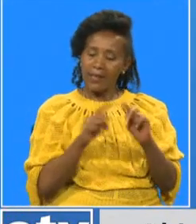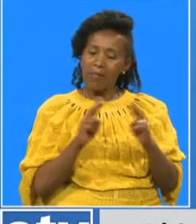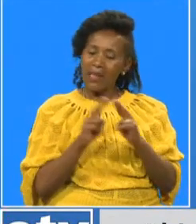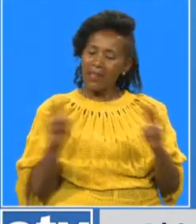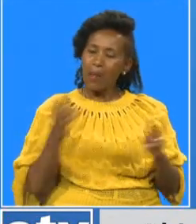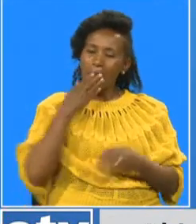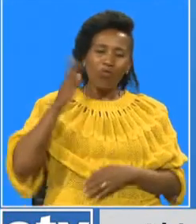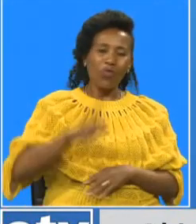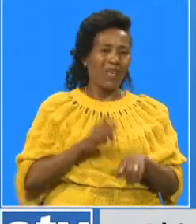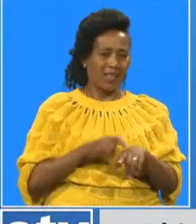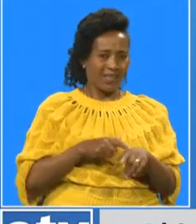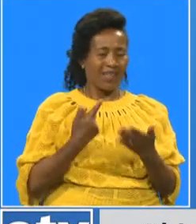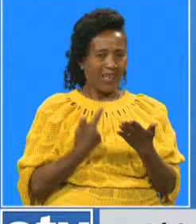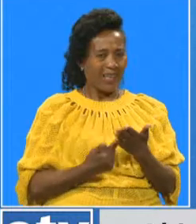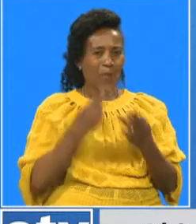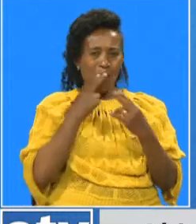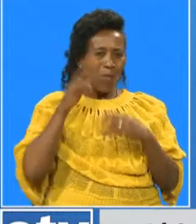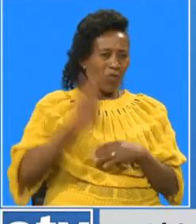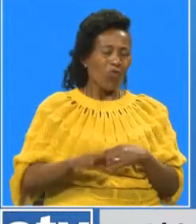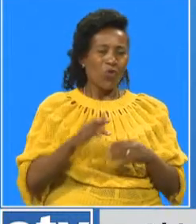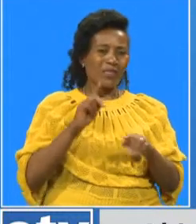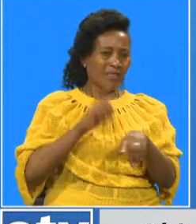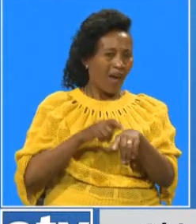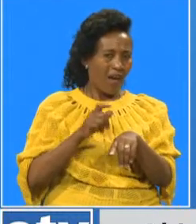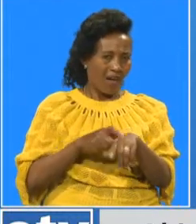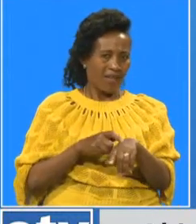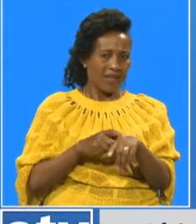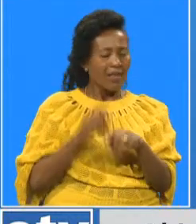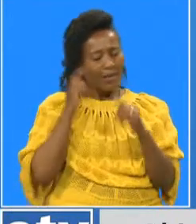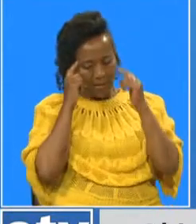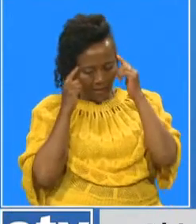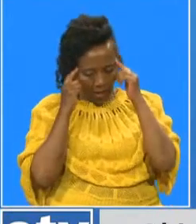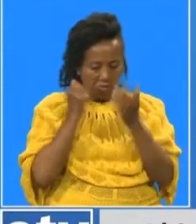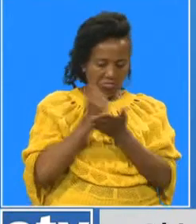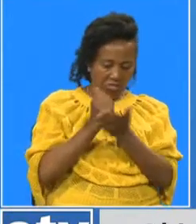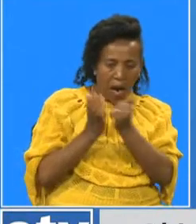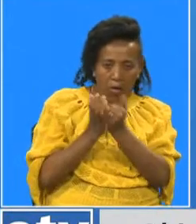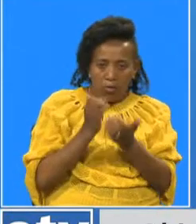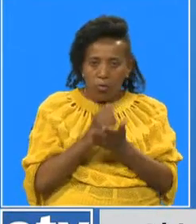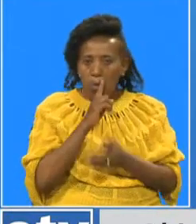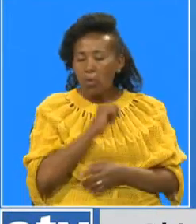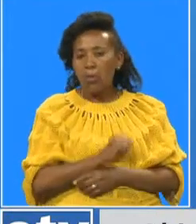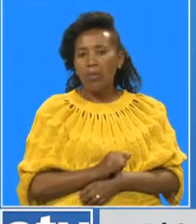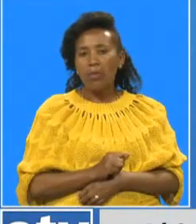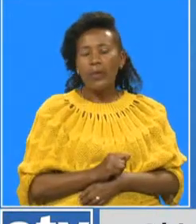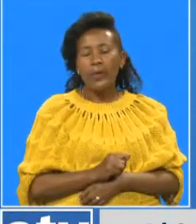መጥፎ ሰዓት ነው። ይህንን መጥፎ ሰዓት ተሳስቦ እና ተጋግዞ